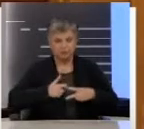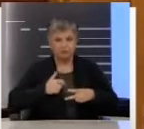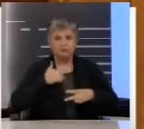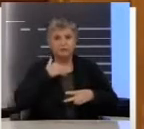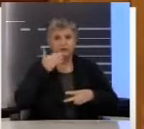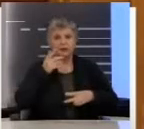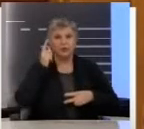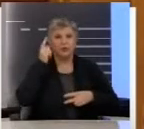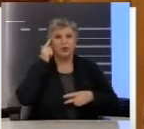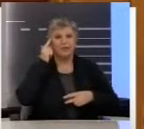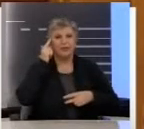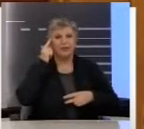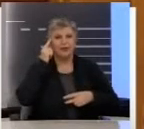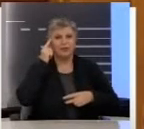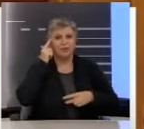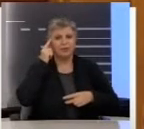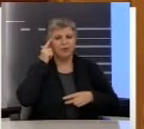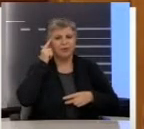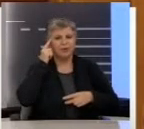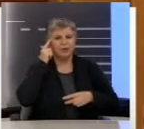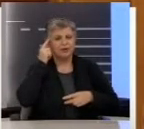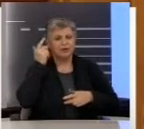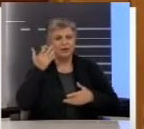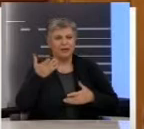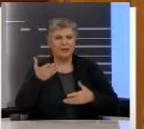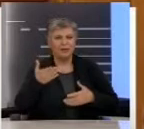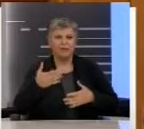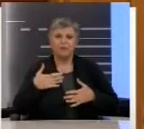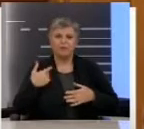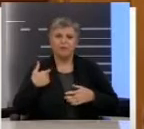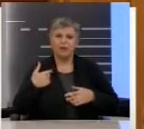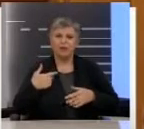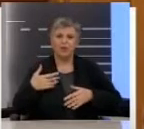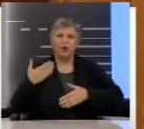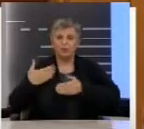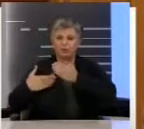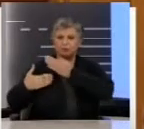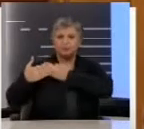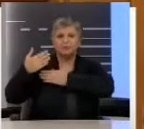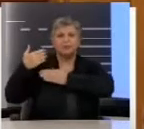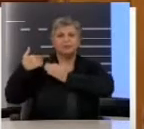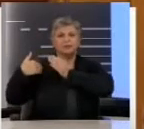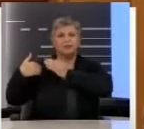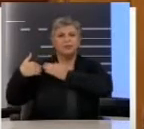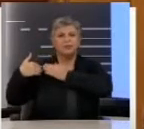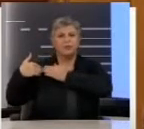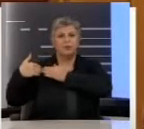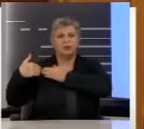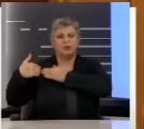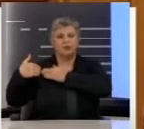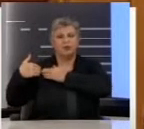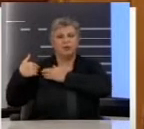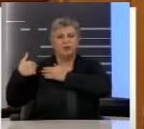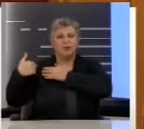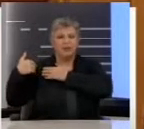ακατανόητο, από την ιστορική διαδρομή, αν θέλετε, όχι της ιεραρχίας, αλλά